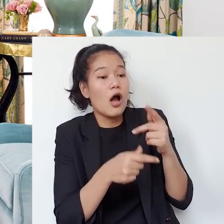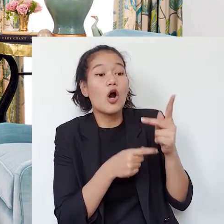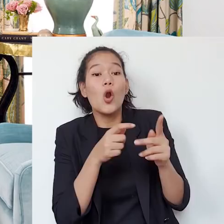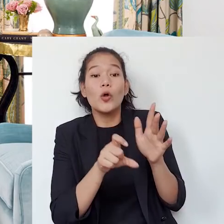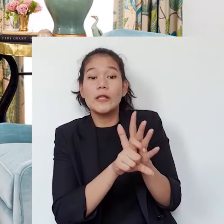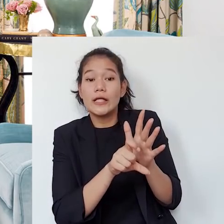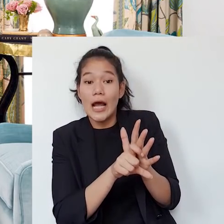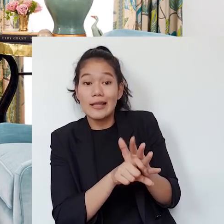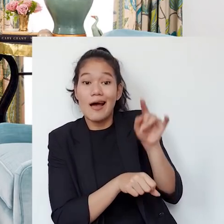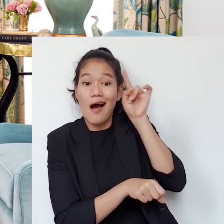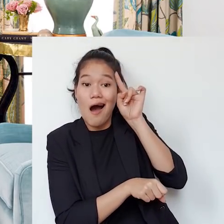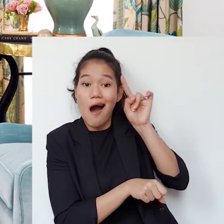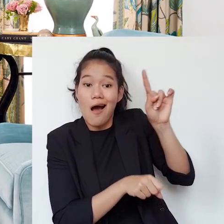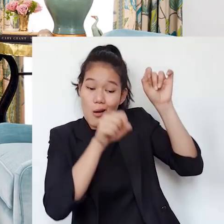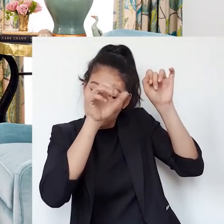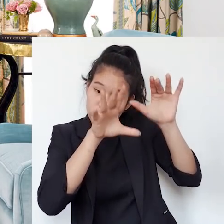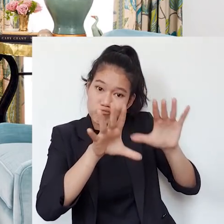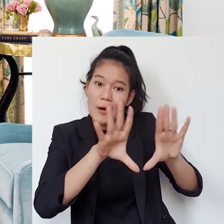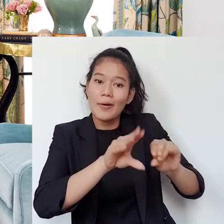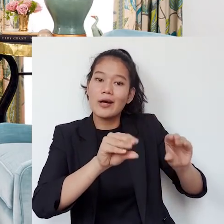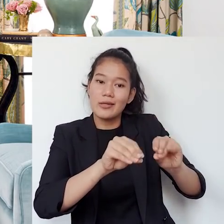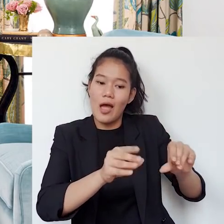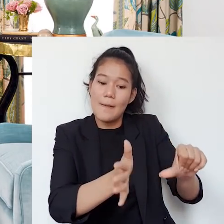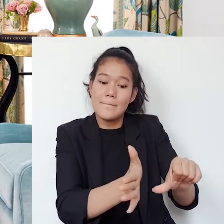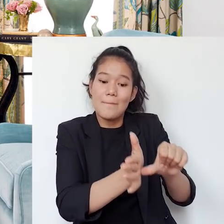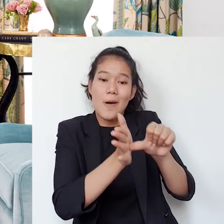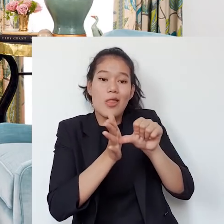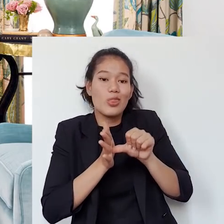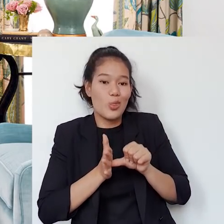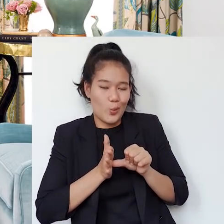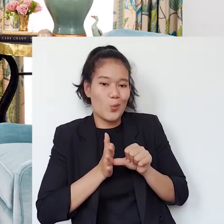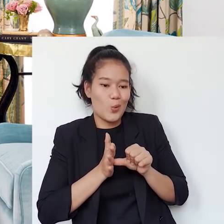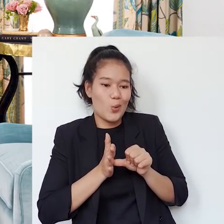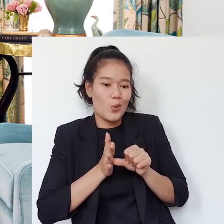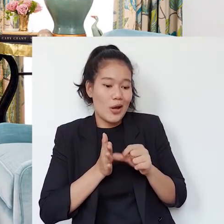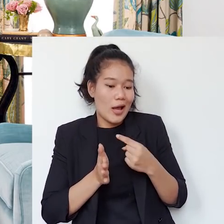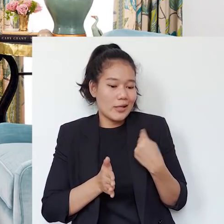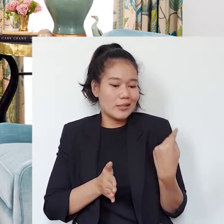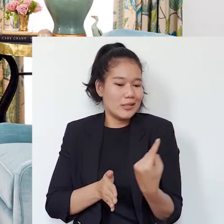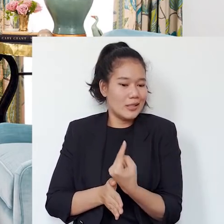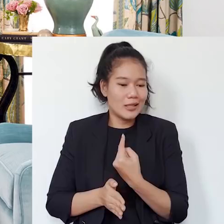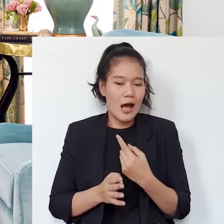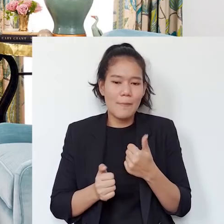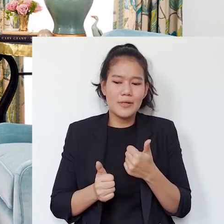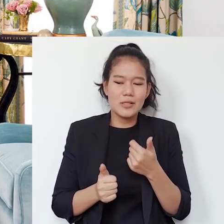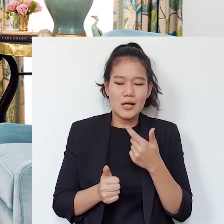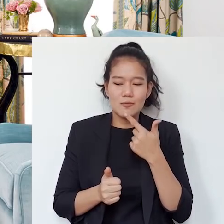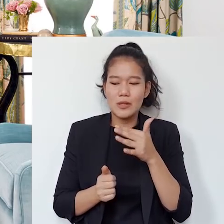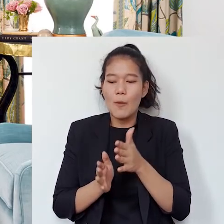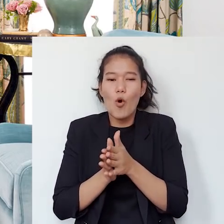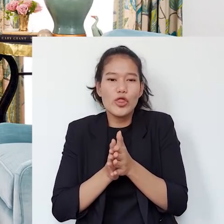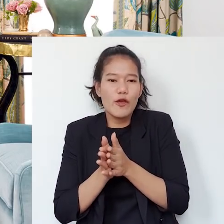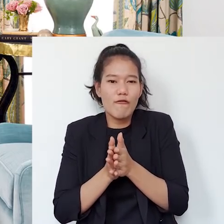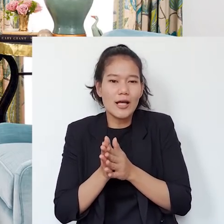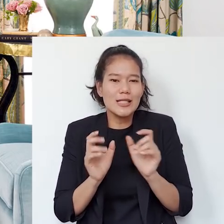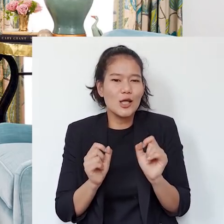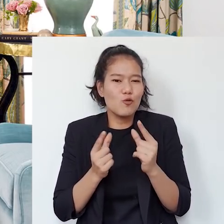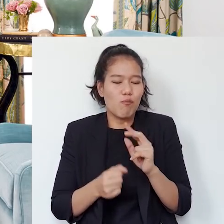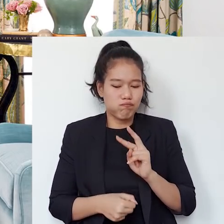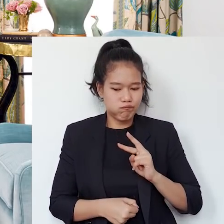ternyata Allah bekerja menolong kita untuk kemudian kita mengubah motivasi hidup